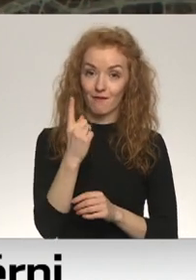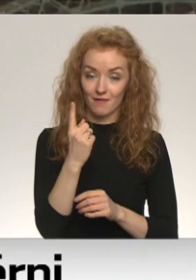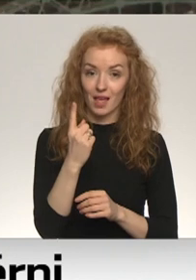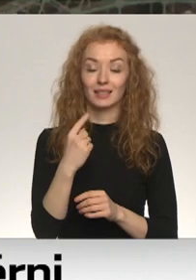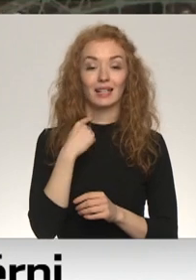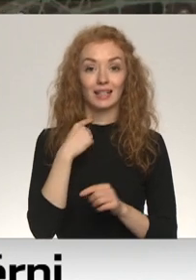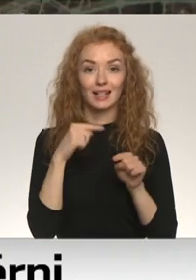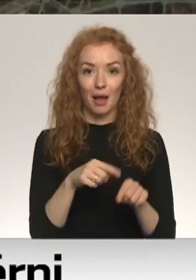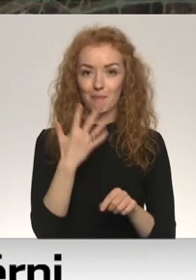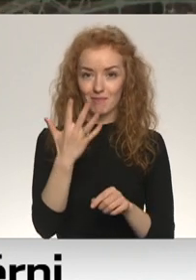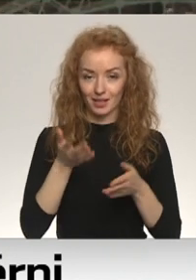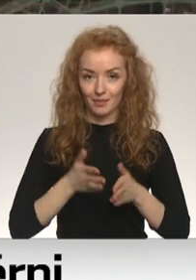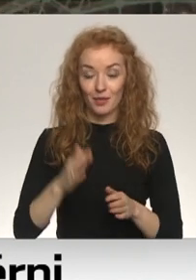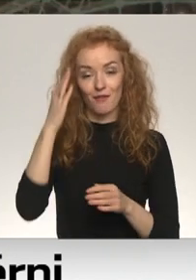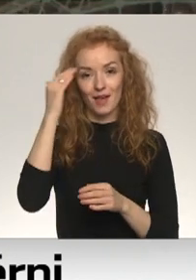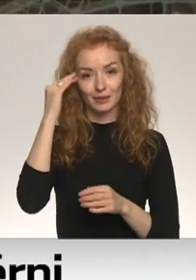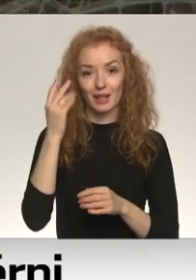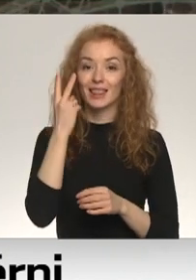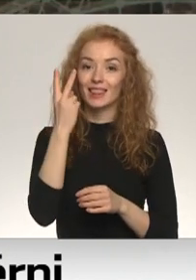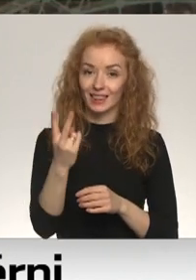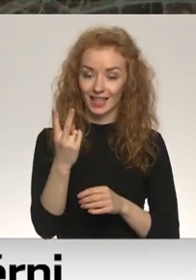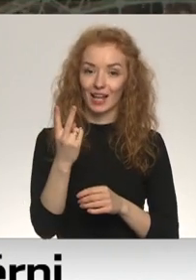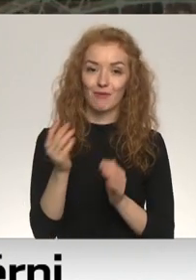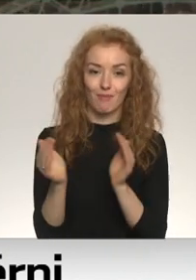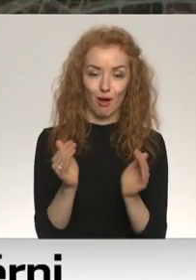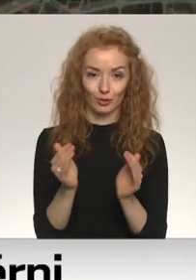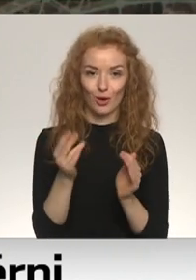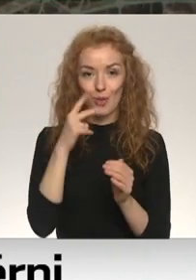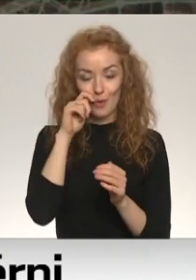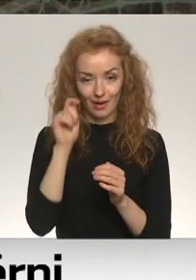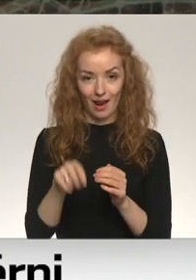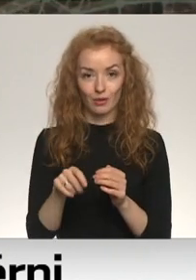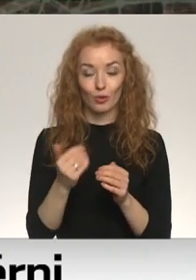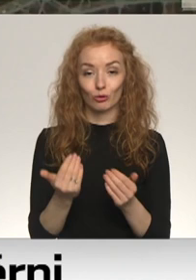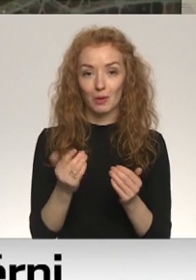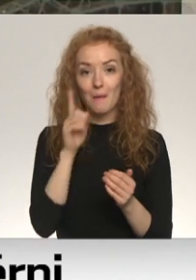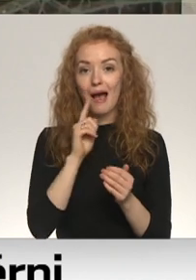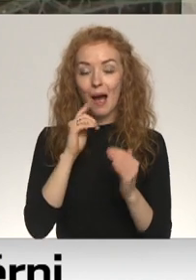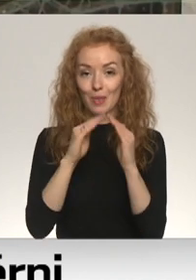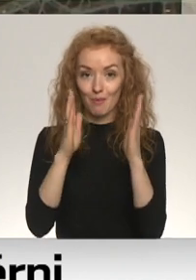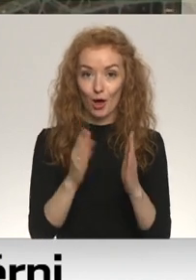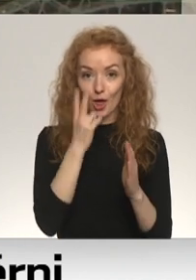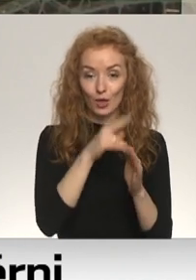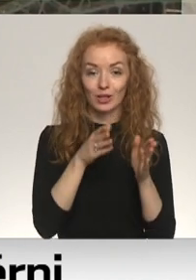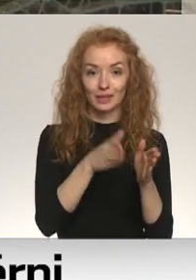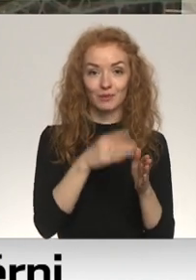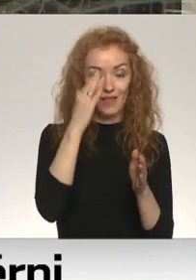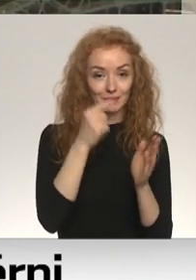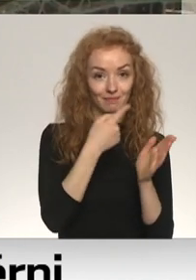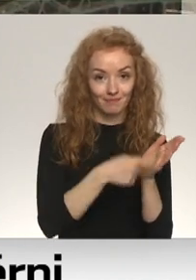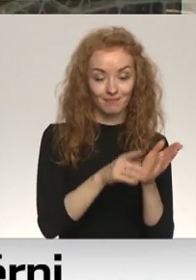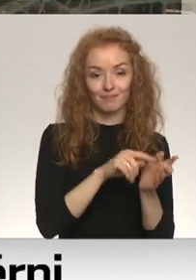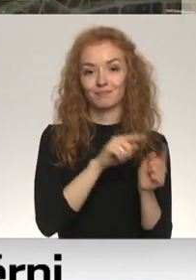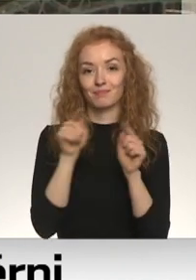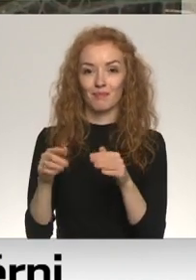Rīgā 5 un Ventspilī 2 Ukraiņu jaundzimušie. Un šodien uz pagaidu mājām no slimnīcas Ventspilī devās arī